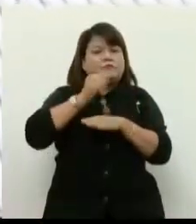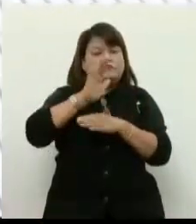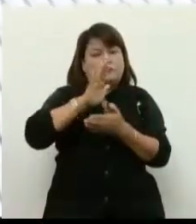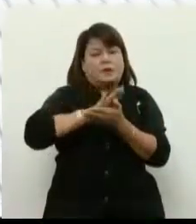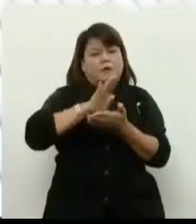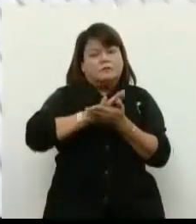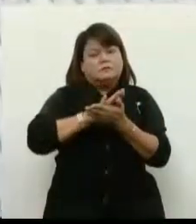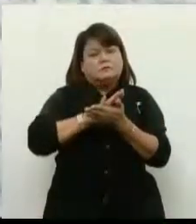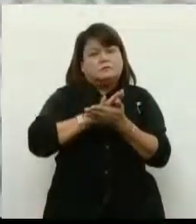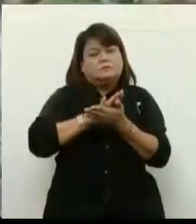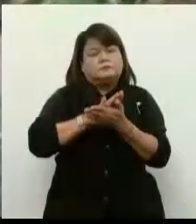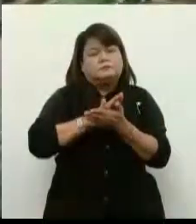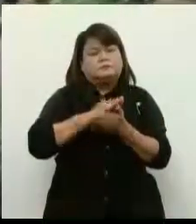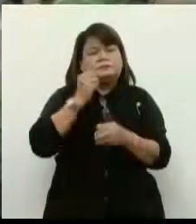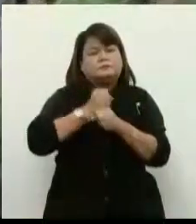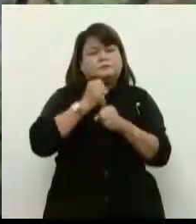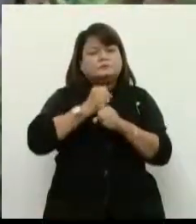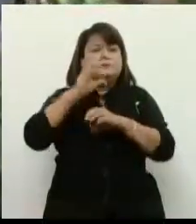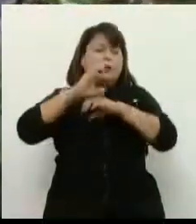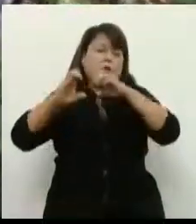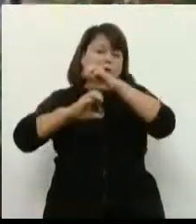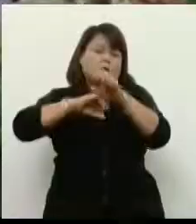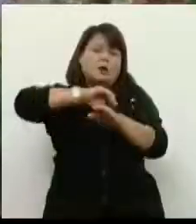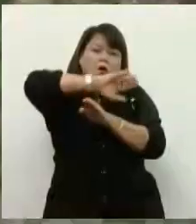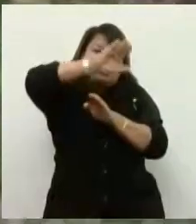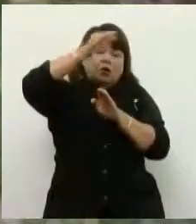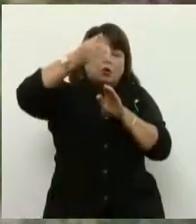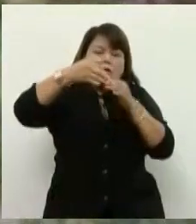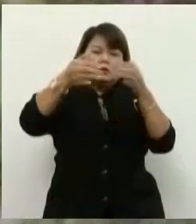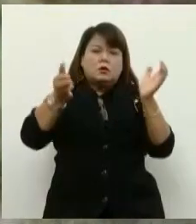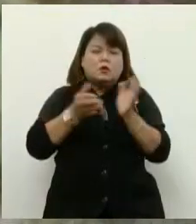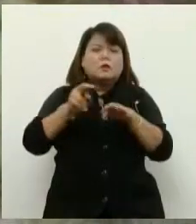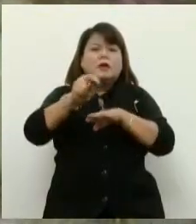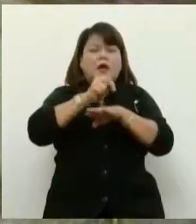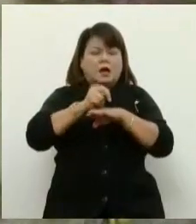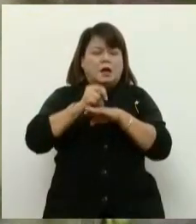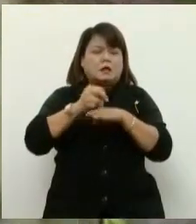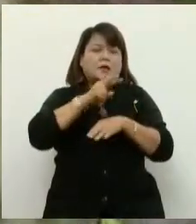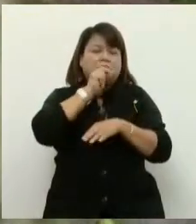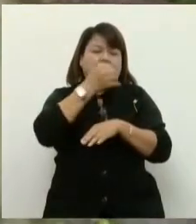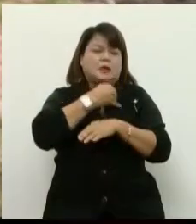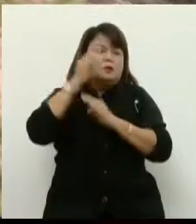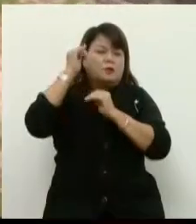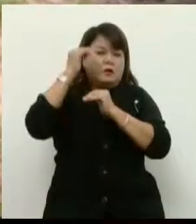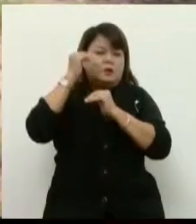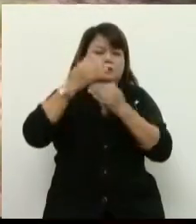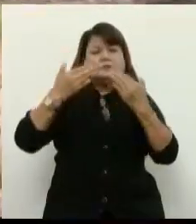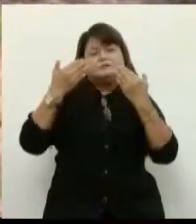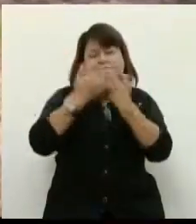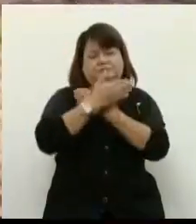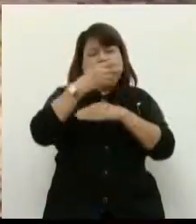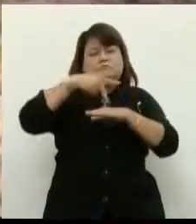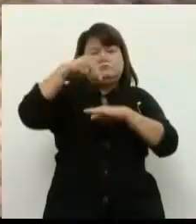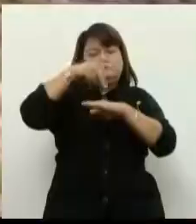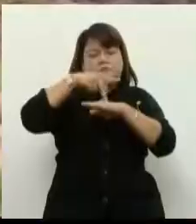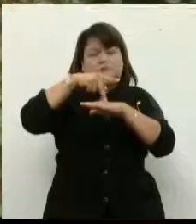างขันวิทยาได้ดำเนินการโครงการโคกหนองนาแห่งน้ำใจและความหวังโดยการปรับปรุงพื้นที่เสื่อมโทรมบนเนื้อ